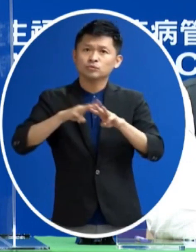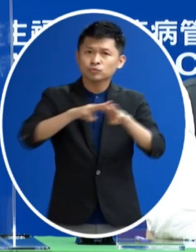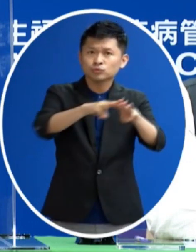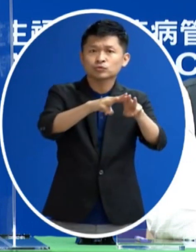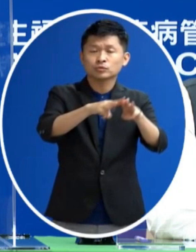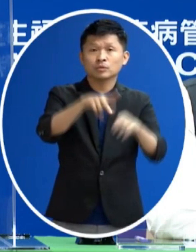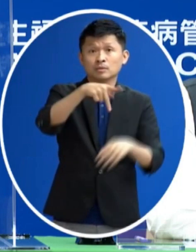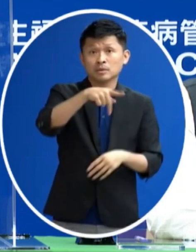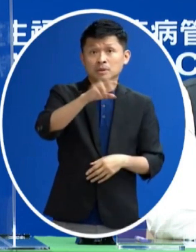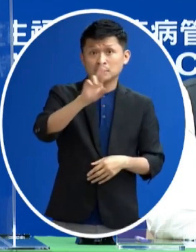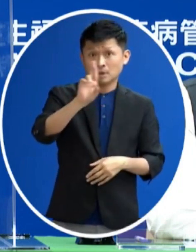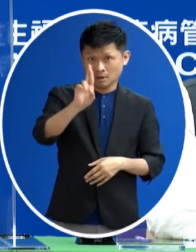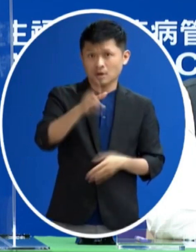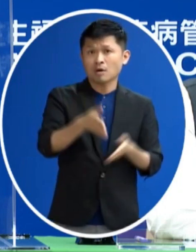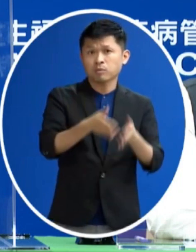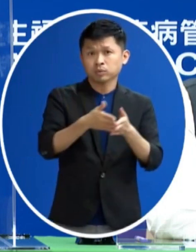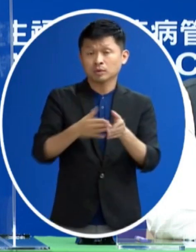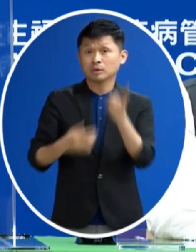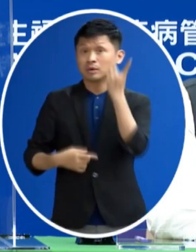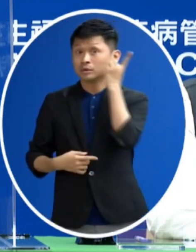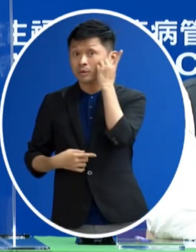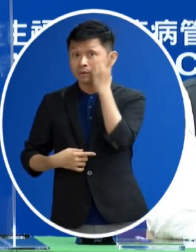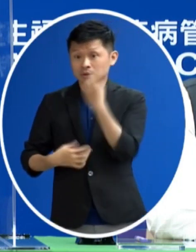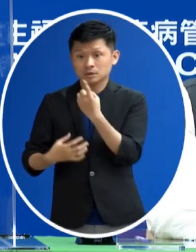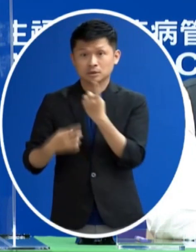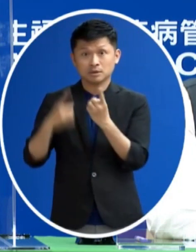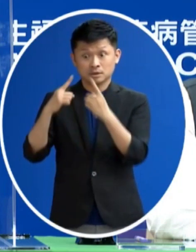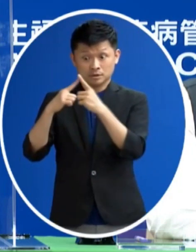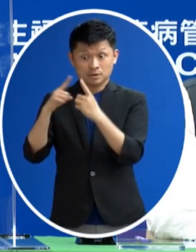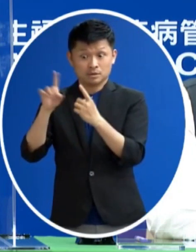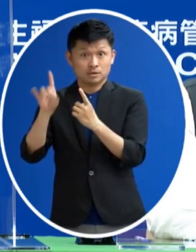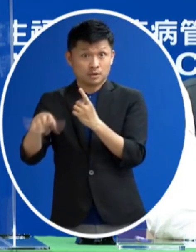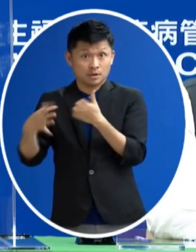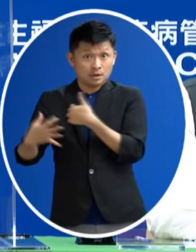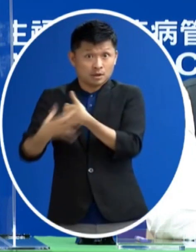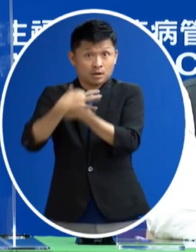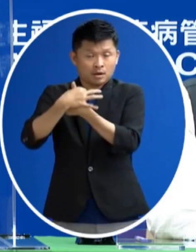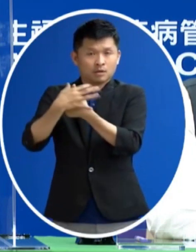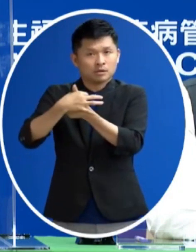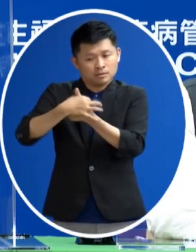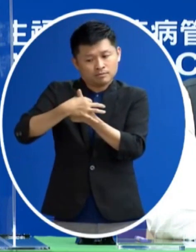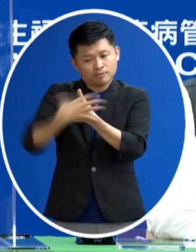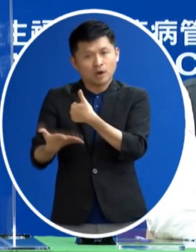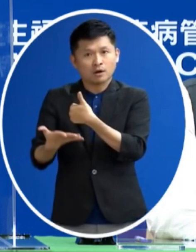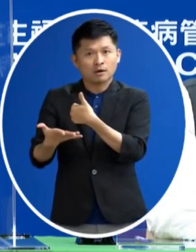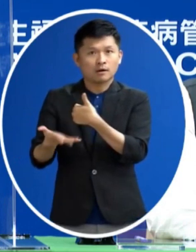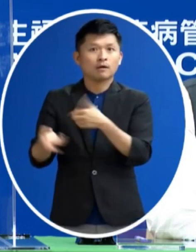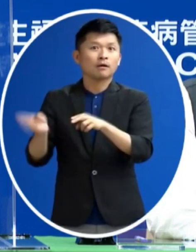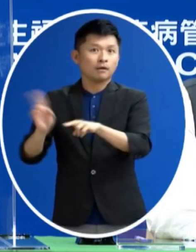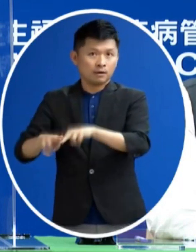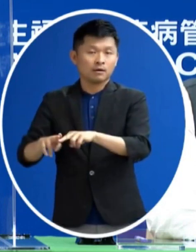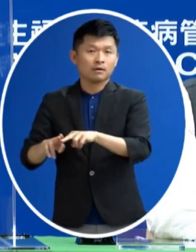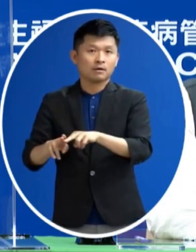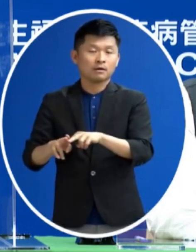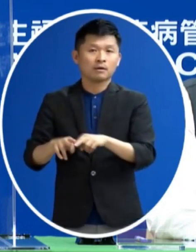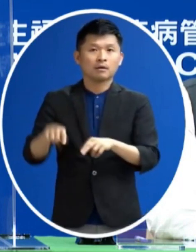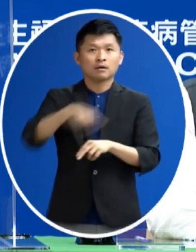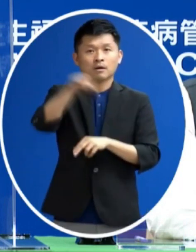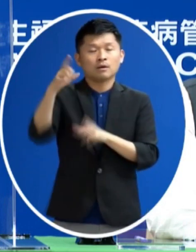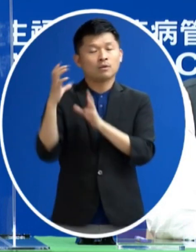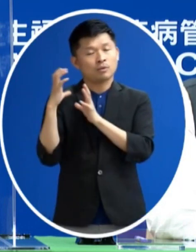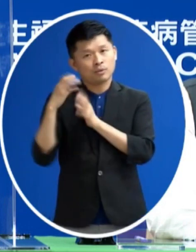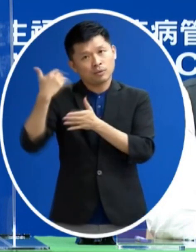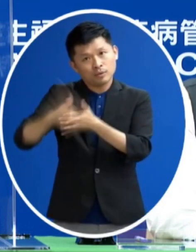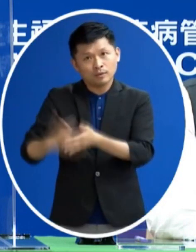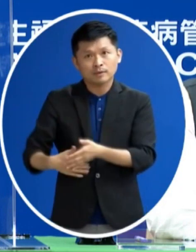PCR。啊，请他把电子围篱解除，好，哦，那这样子的行政的负担也会比较少，那大家还比较不用